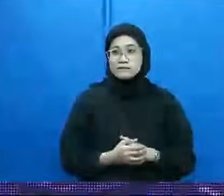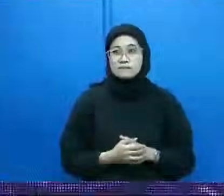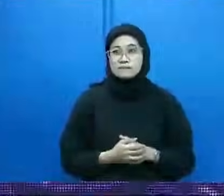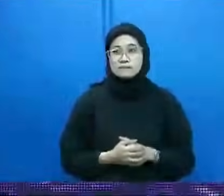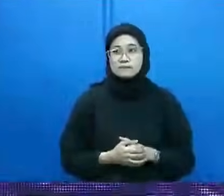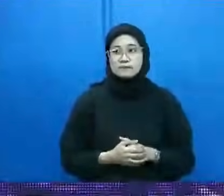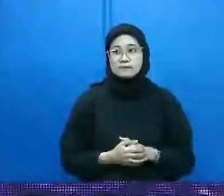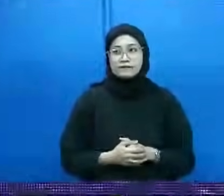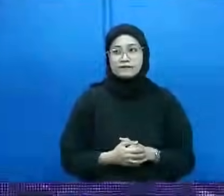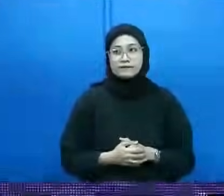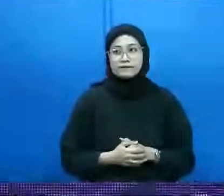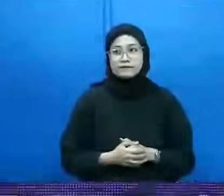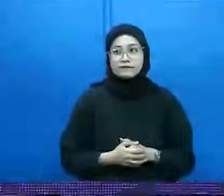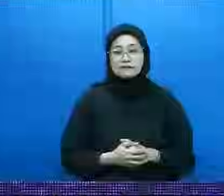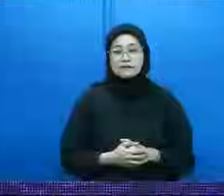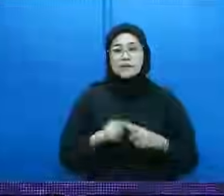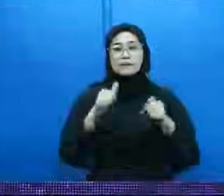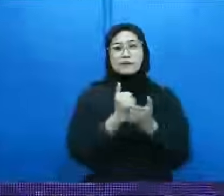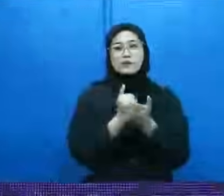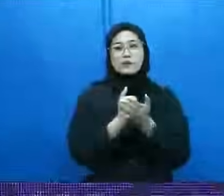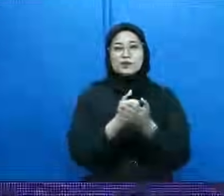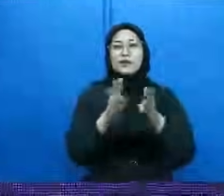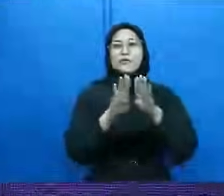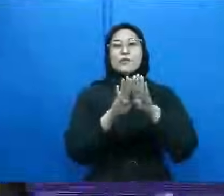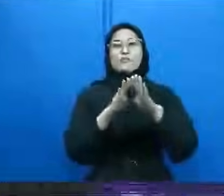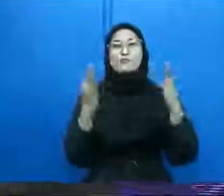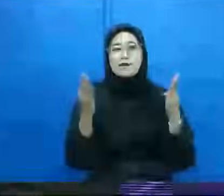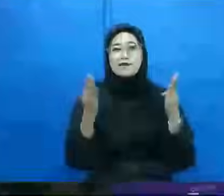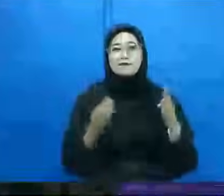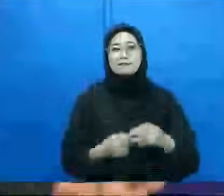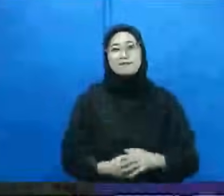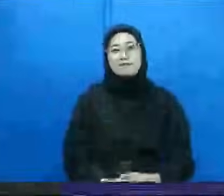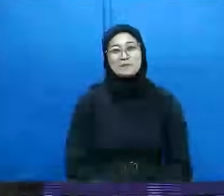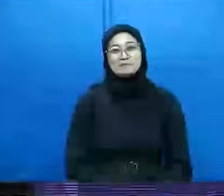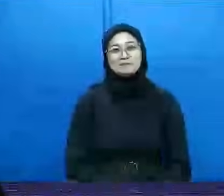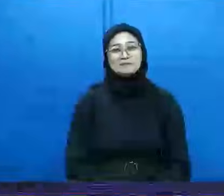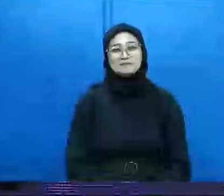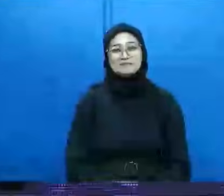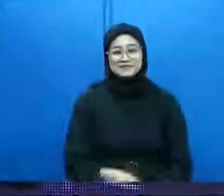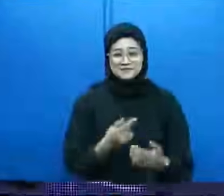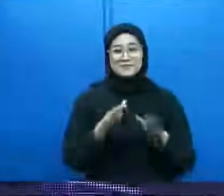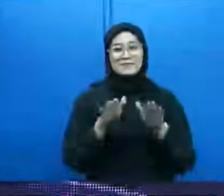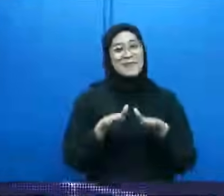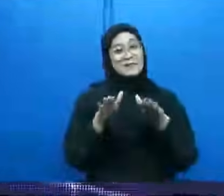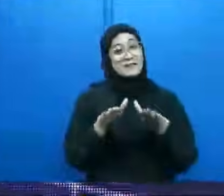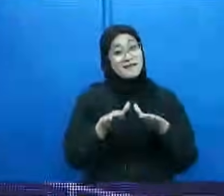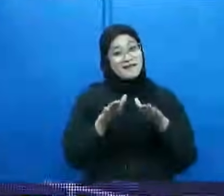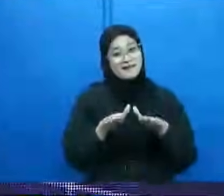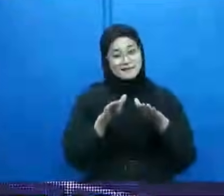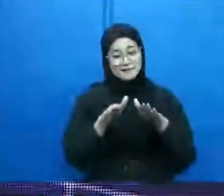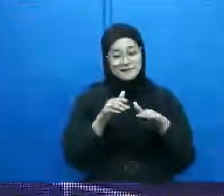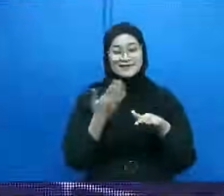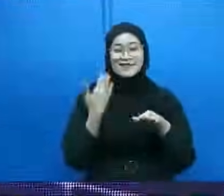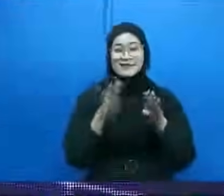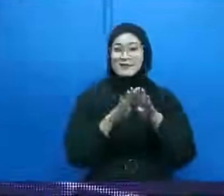Oh, karena ini saya baru mukaddimah. Ya. Kita belum mulai, saya baru mukaddimah. Yuk kita pelan-pelan sebentar ya. Ini tadi hanya untuk